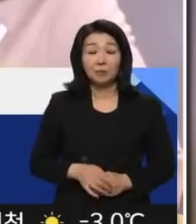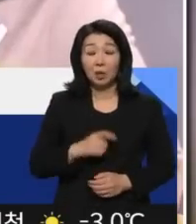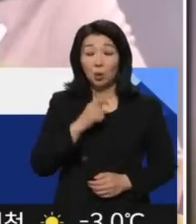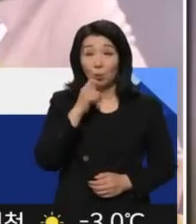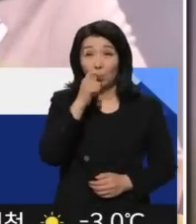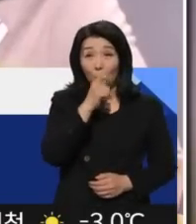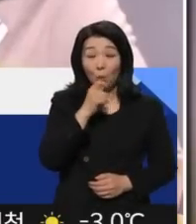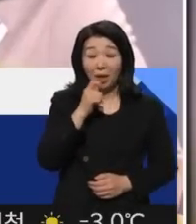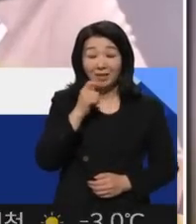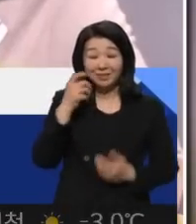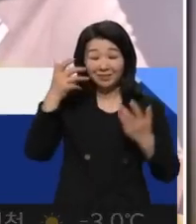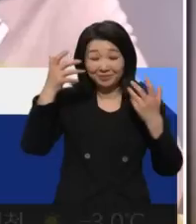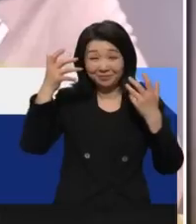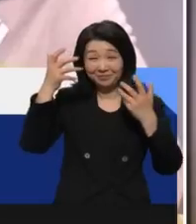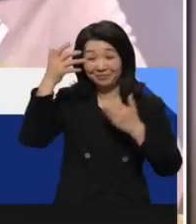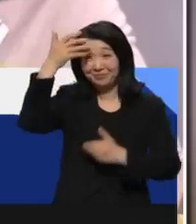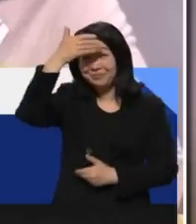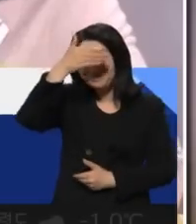고양이의 탈을 쓴